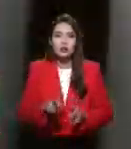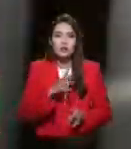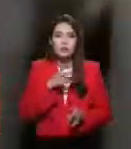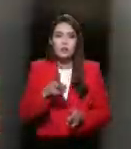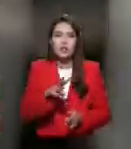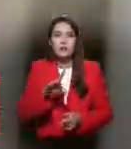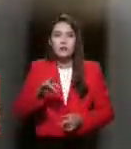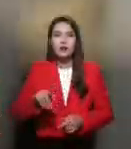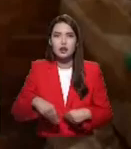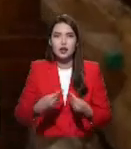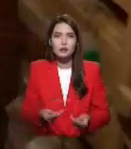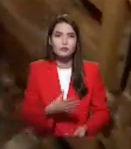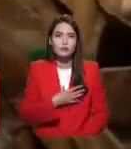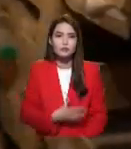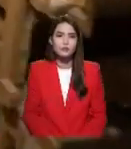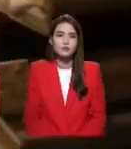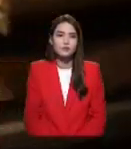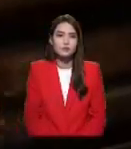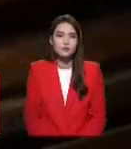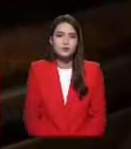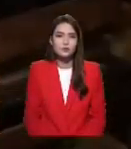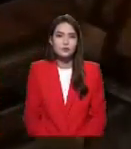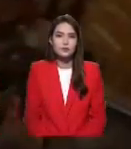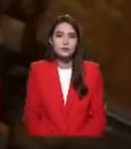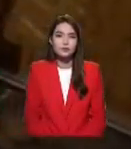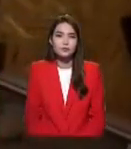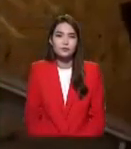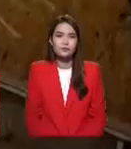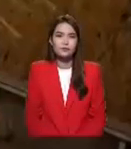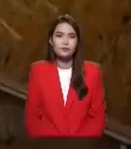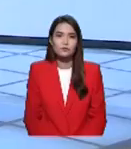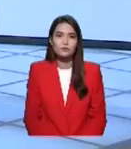миллиард теңге бөлінген. Еркін Карин, Алтынбек Абделов, Астана Таймс, Орал.